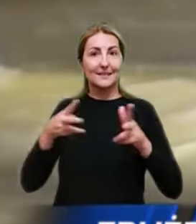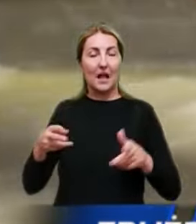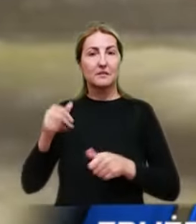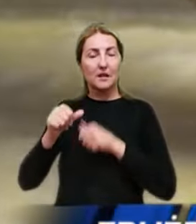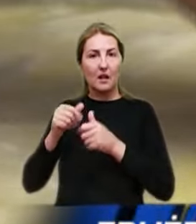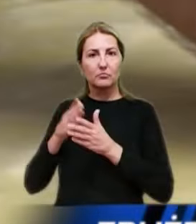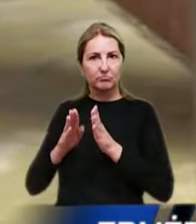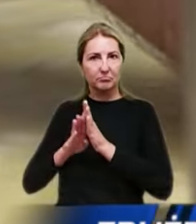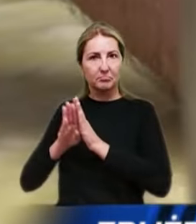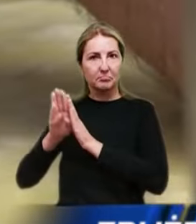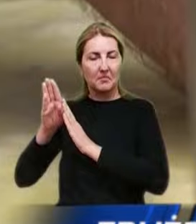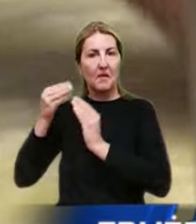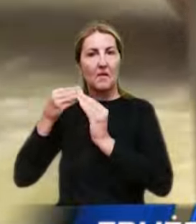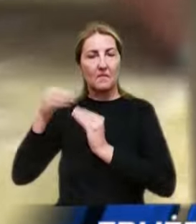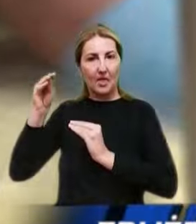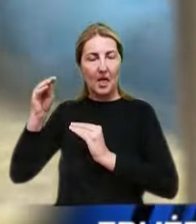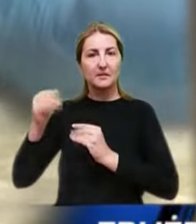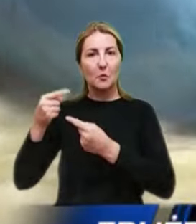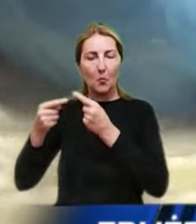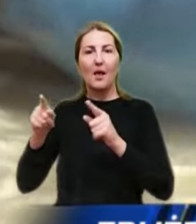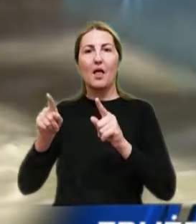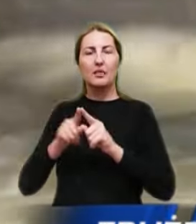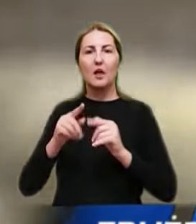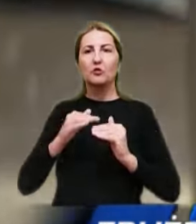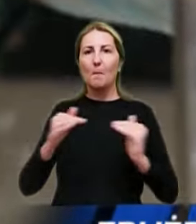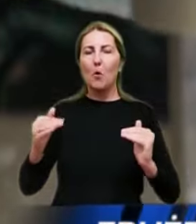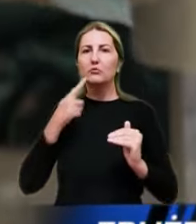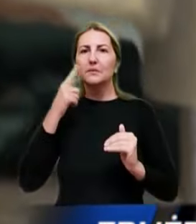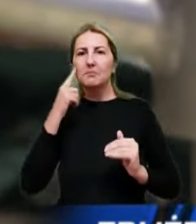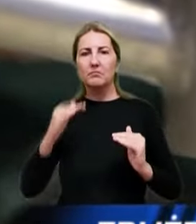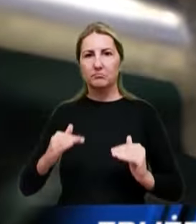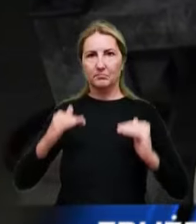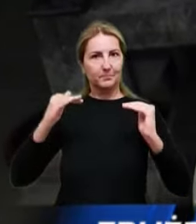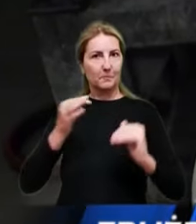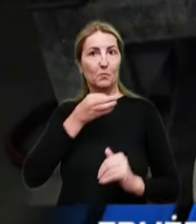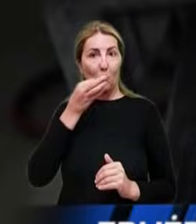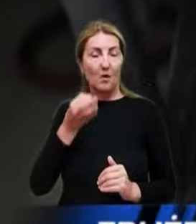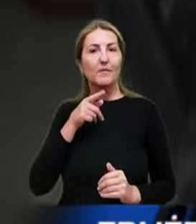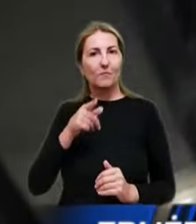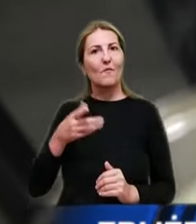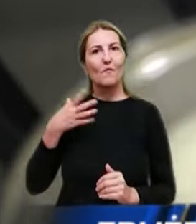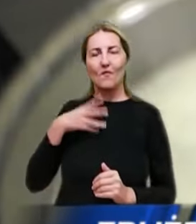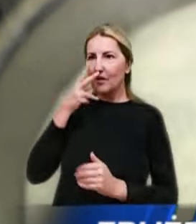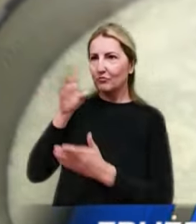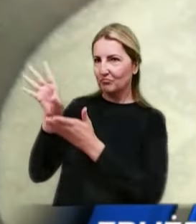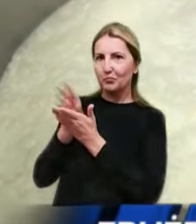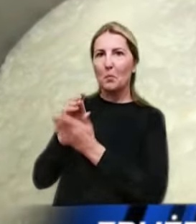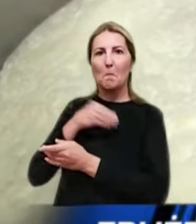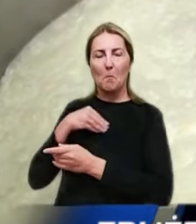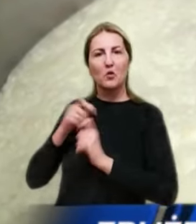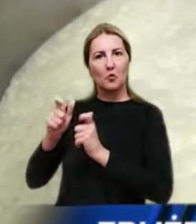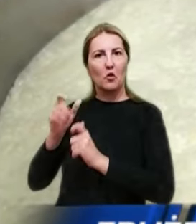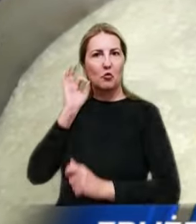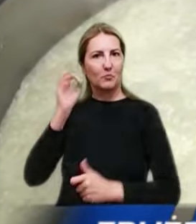względem wydajności, jak też jakości mleka. Można powiedzieć, że tej sztuki warto uczyć się od polskich hodowców. Żeby była